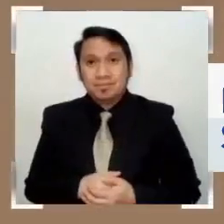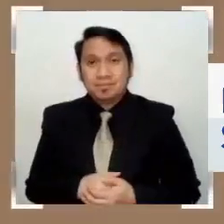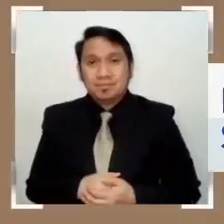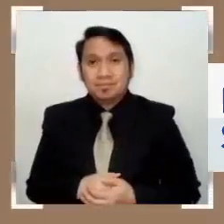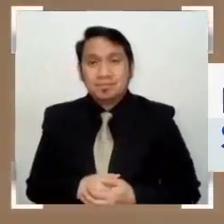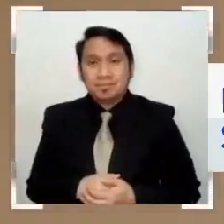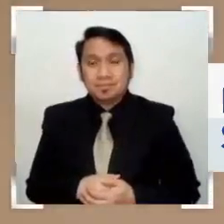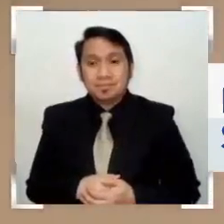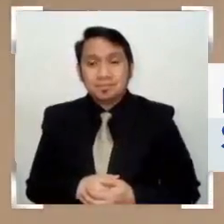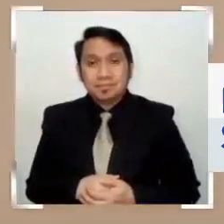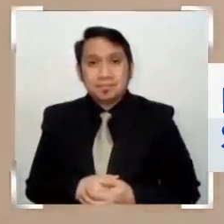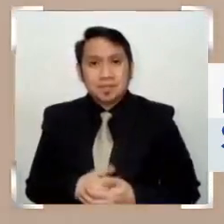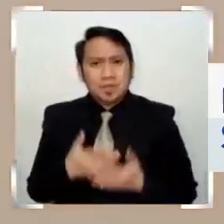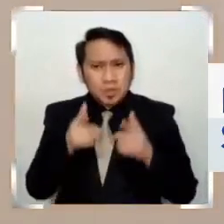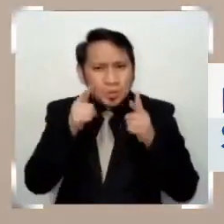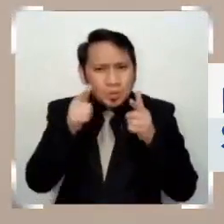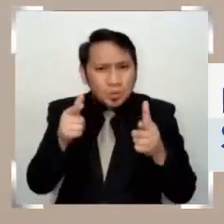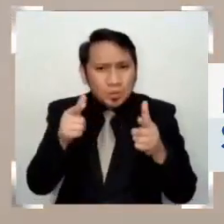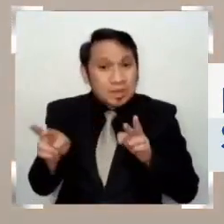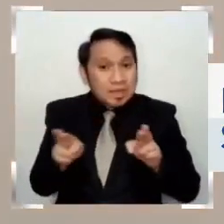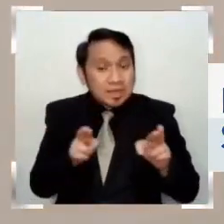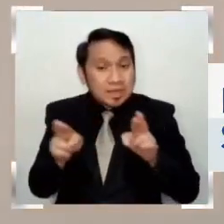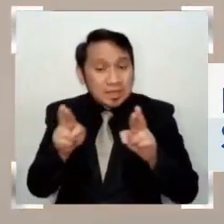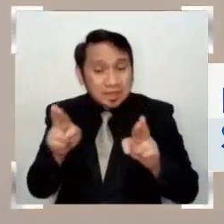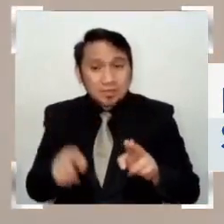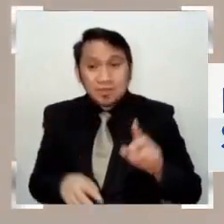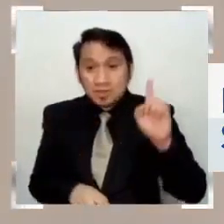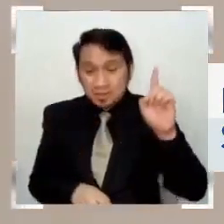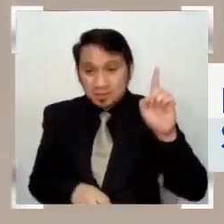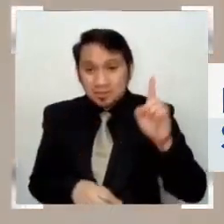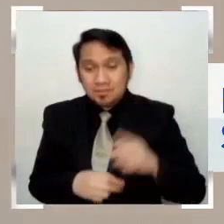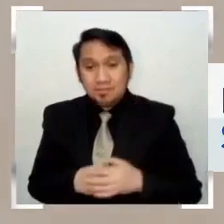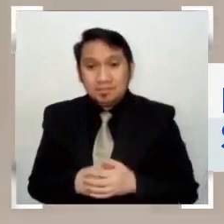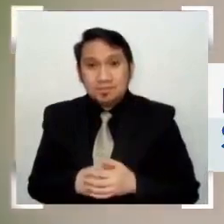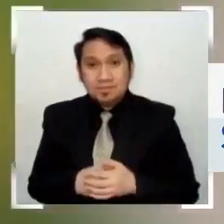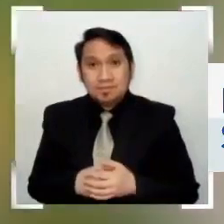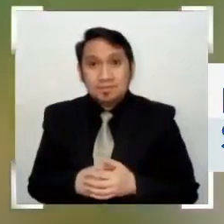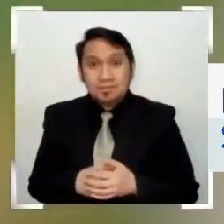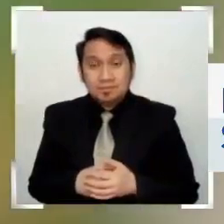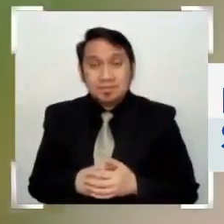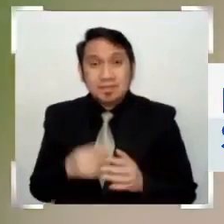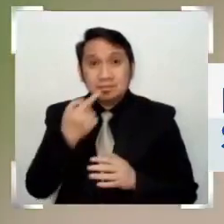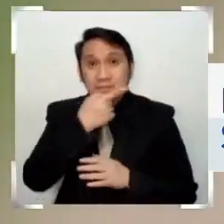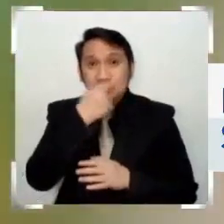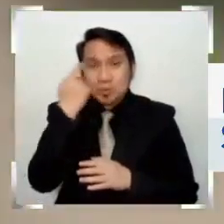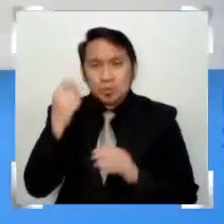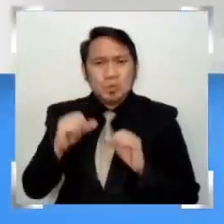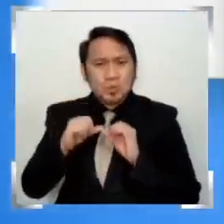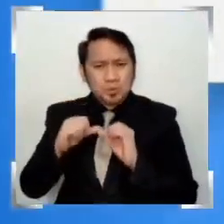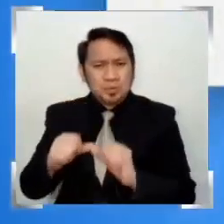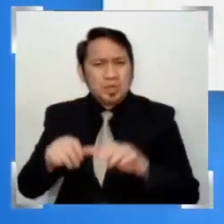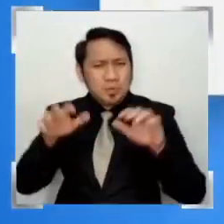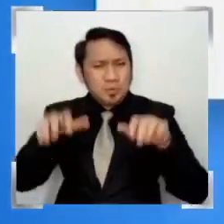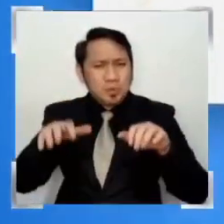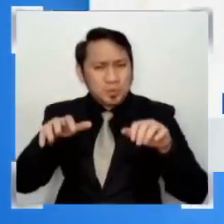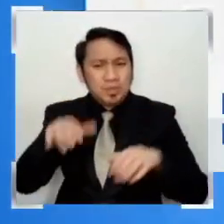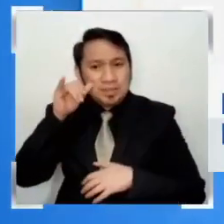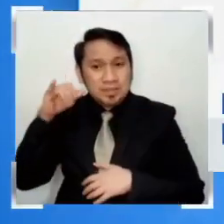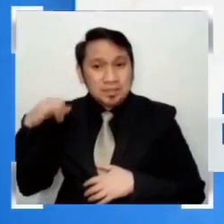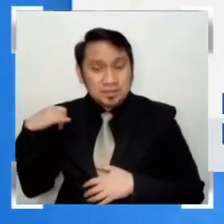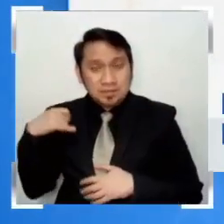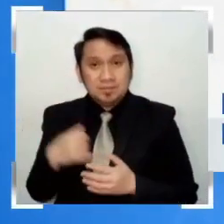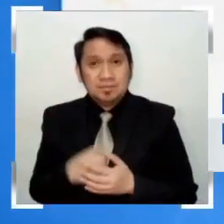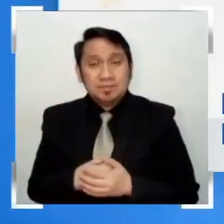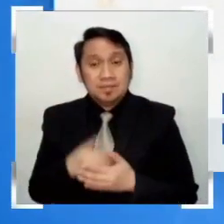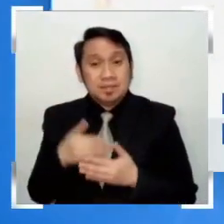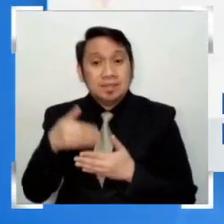Mistulang ilog na rin ang ilang kalsada sa Baco Oriental, Mindoro dahil sa walang tigil na ulan mula pa kahapon. Sa Barangay Viewpoint naman sa